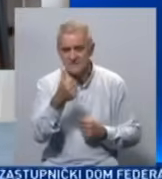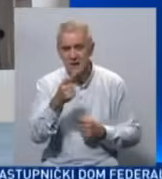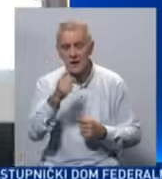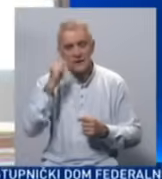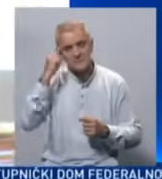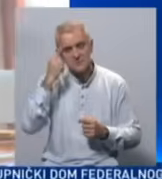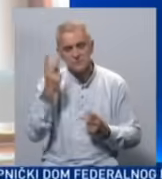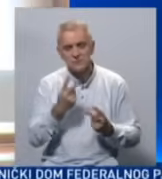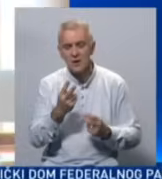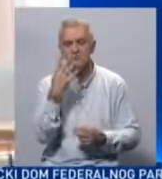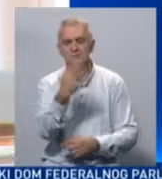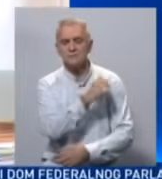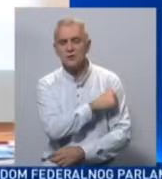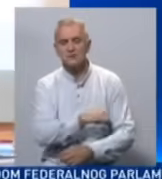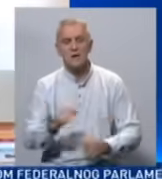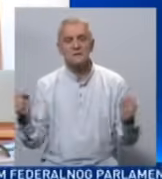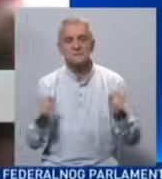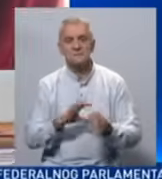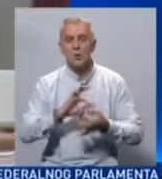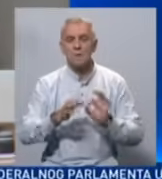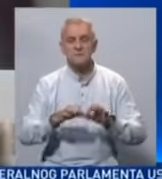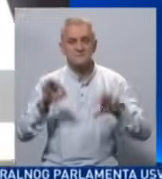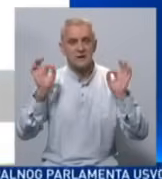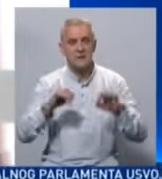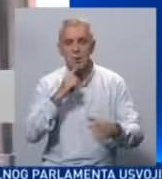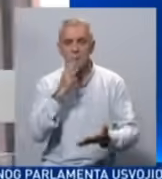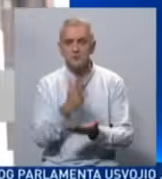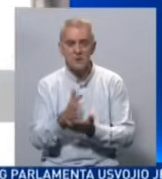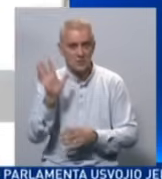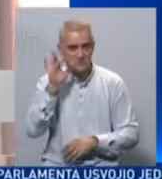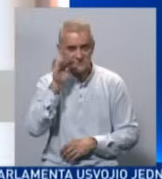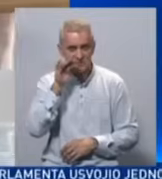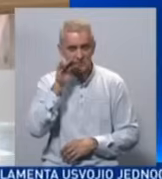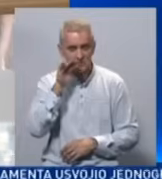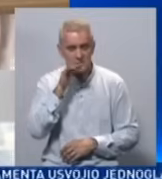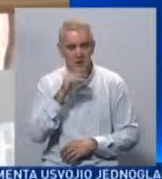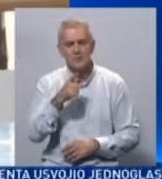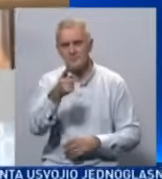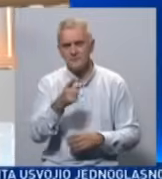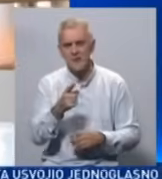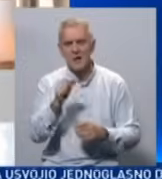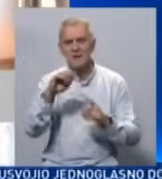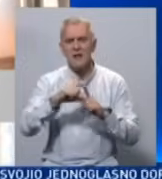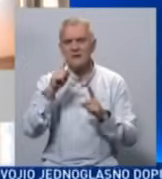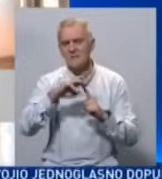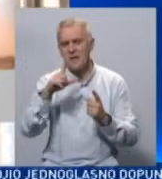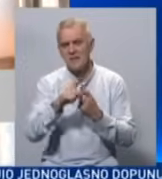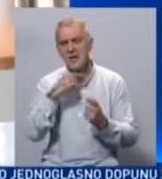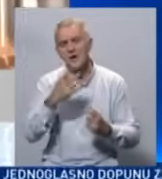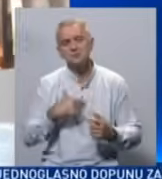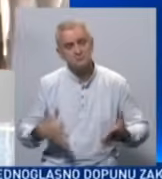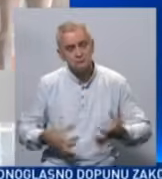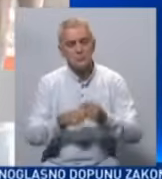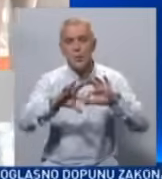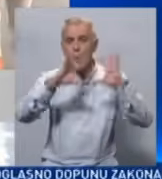omaž 40. godišnjici zimskih olimpijskih igara održanih u Sarajevu. Želja koreografa i reditelja je da podstakne